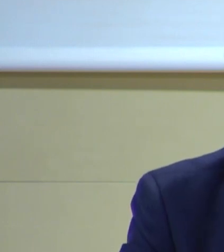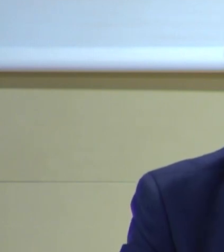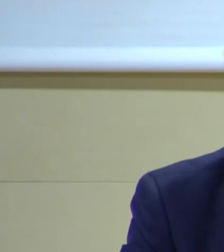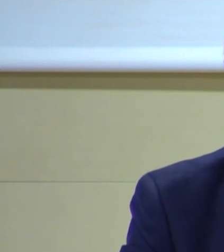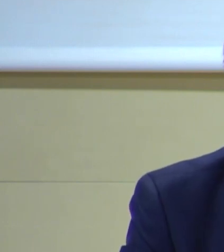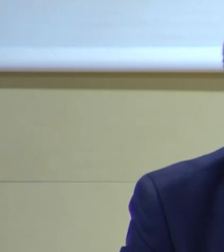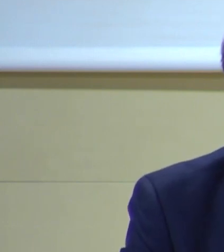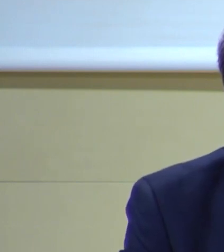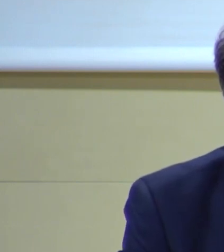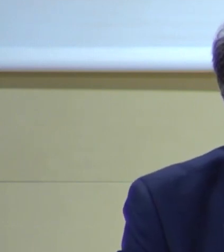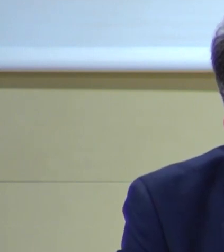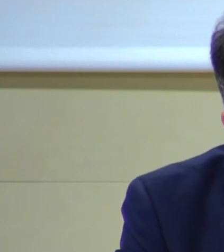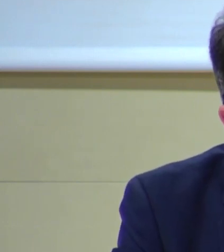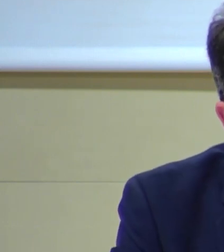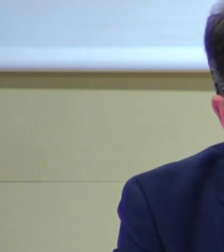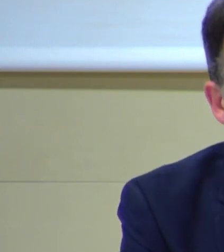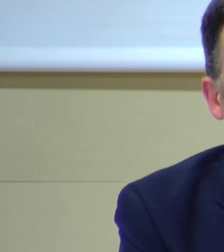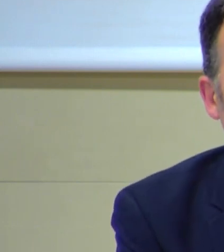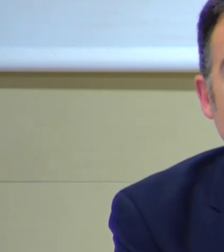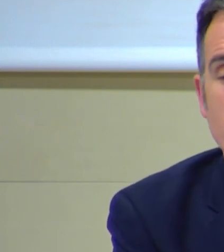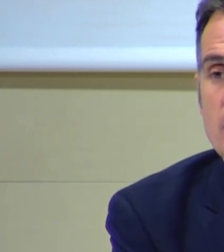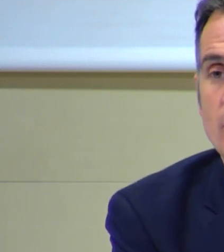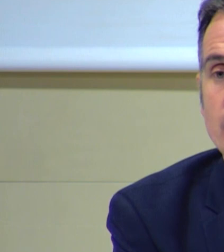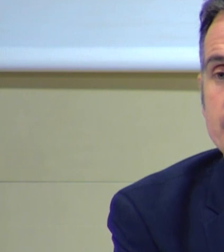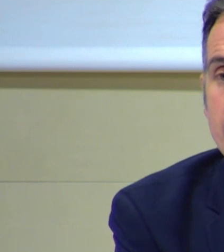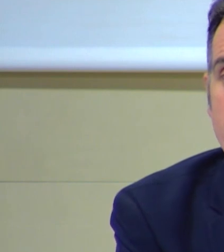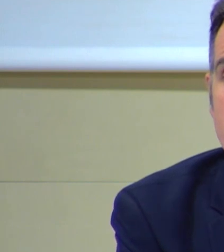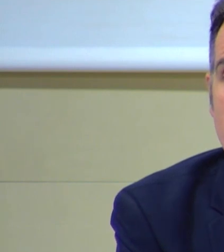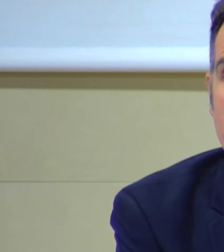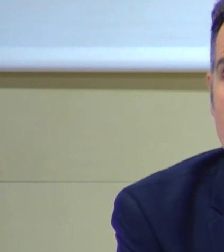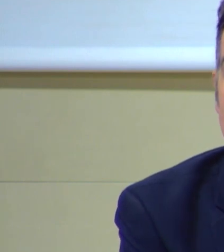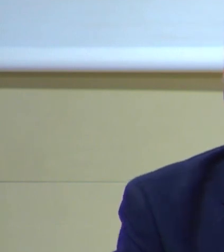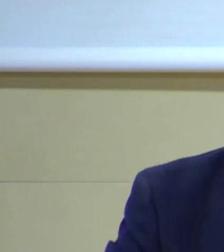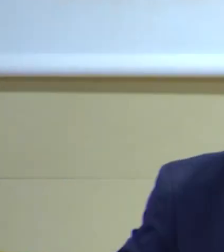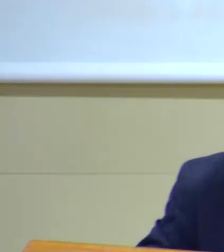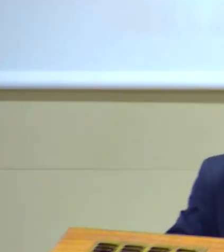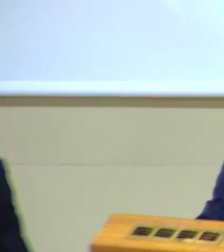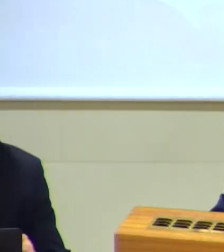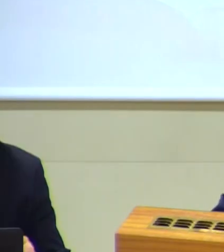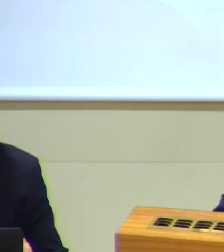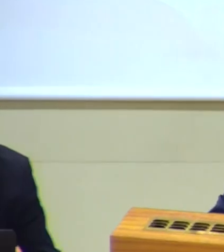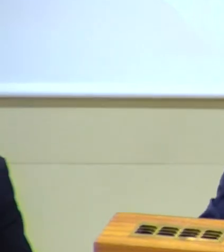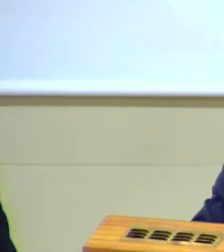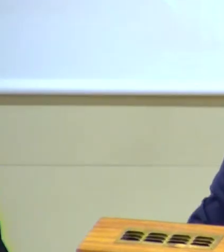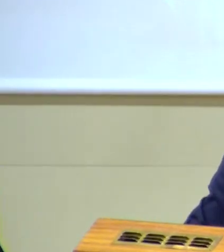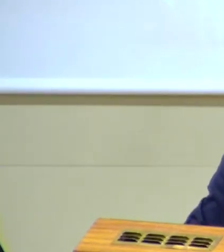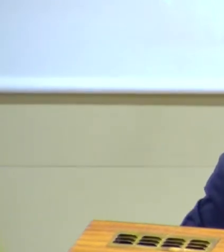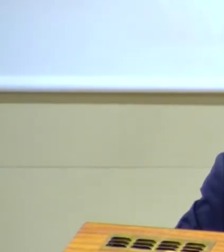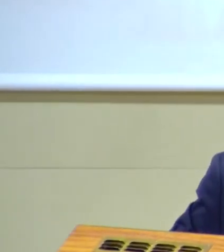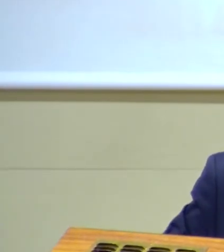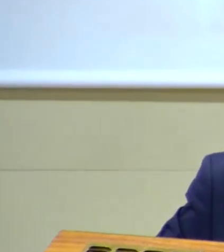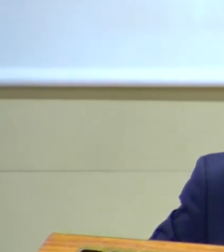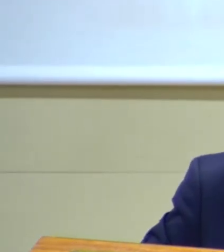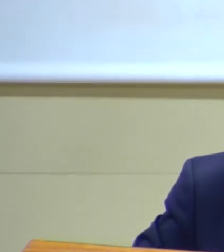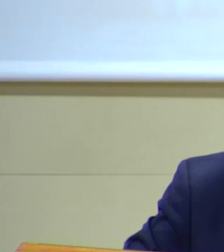il s'agit de l'affectation de subventions par anticipation qui prend pas part au vote qui s'abstient rg